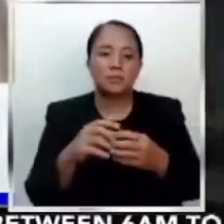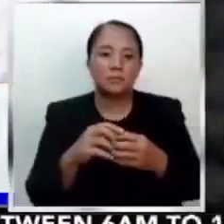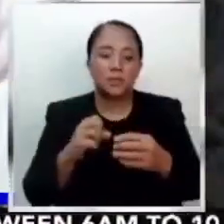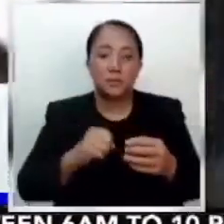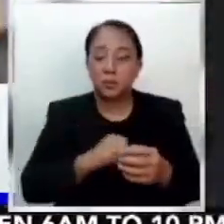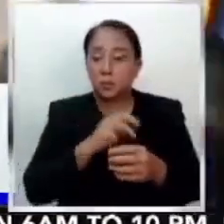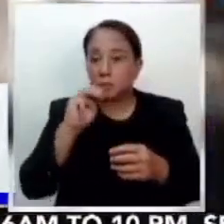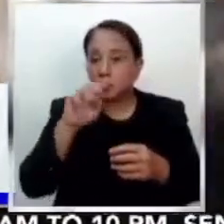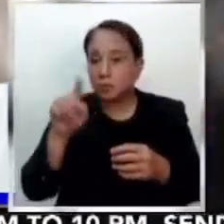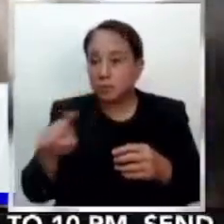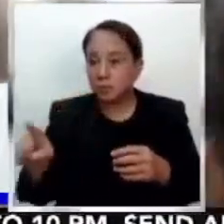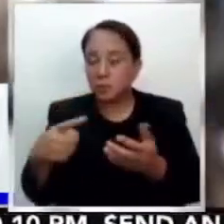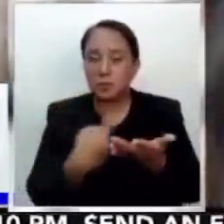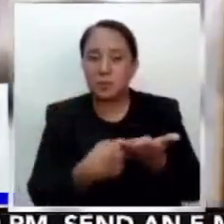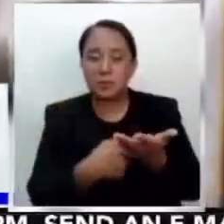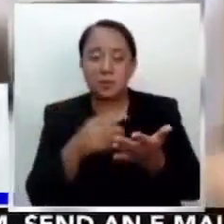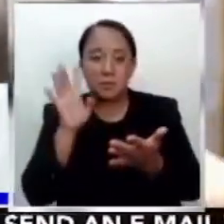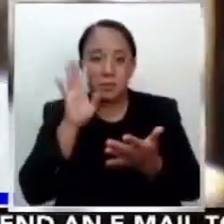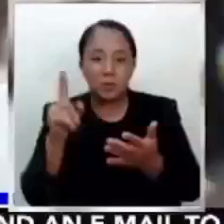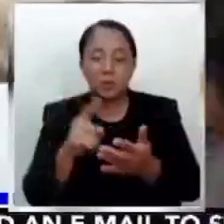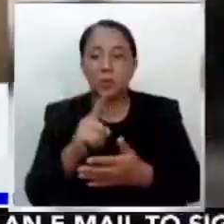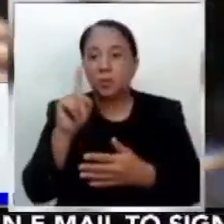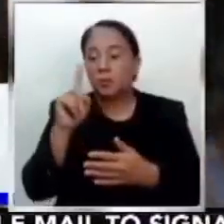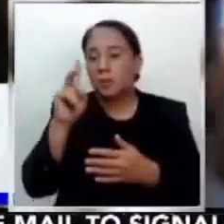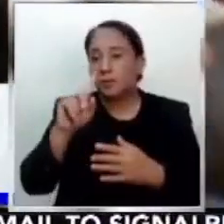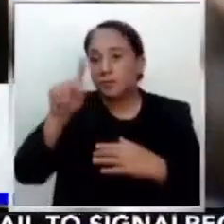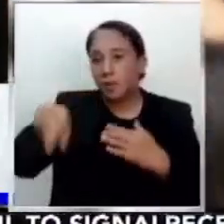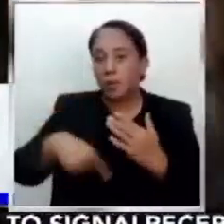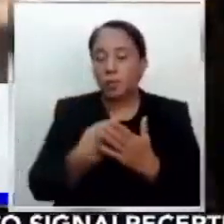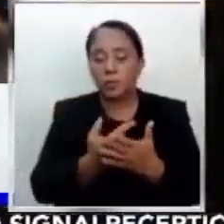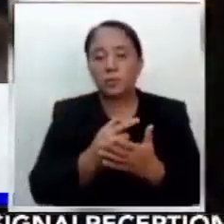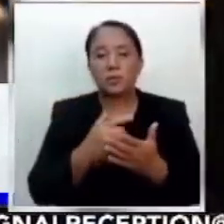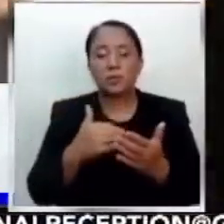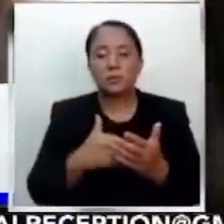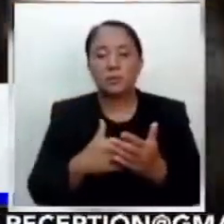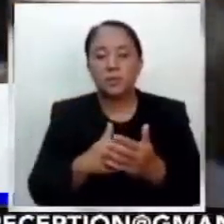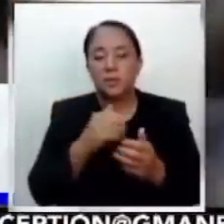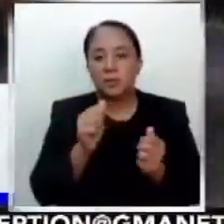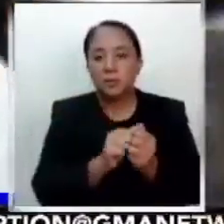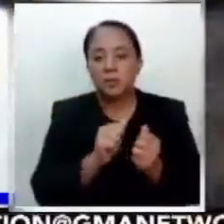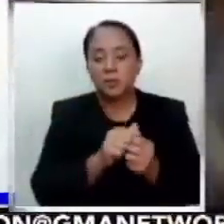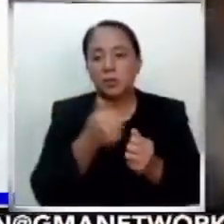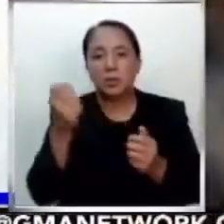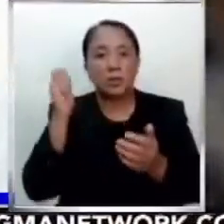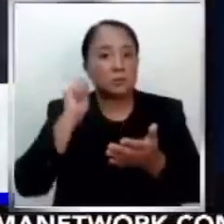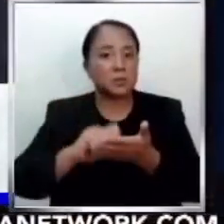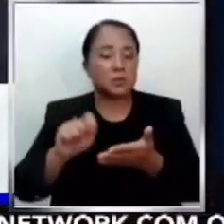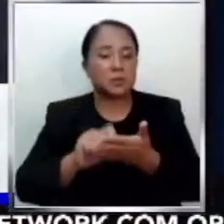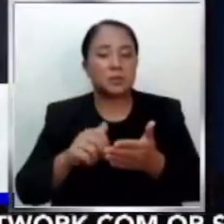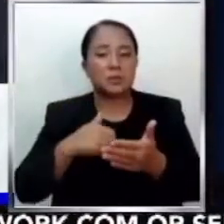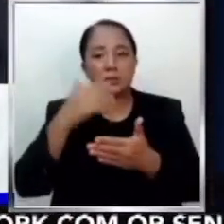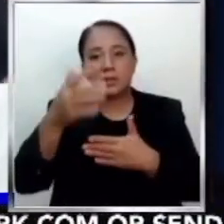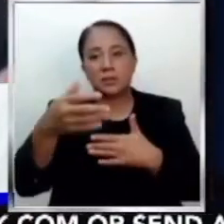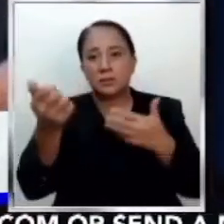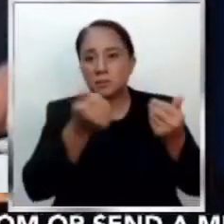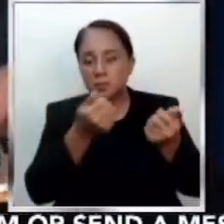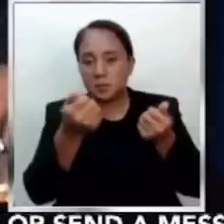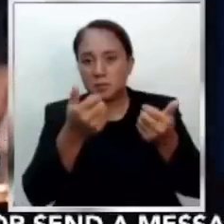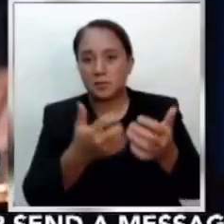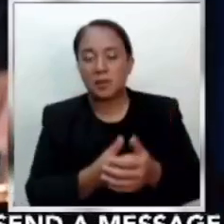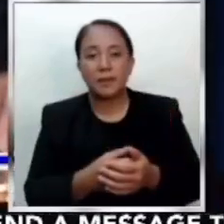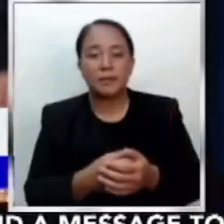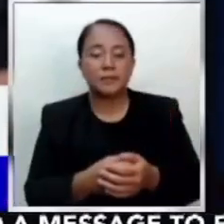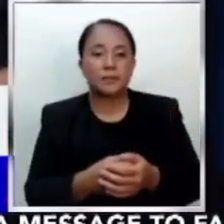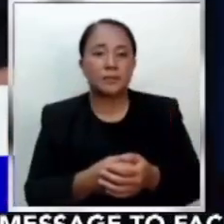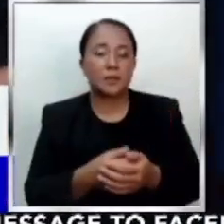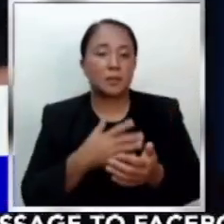Marcos Jr. ng isa't kalahating oras, pati na ang magiging miyembro ng gabinete ng susunod na administrasyon. In my discussion